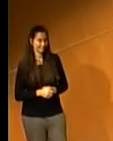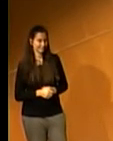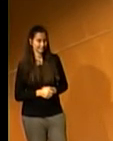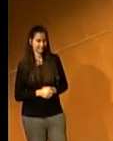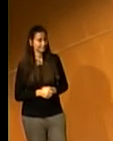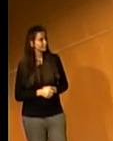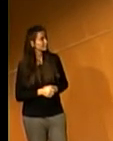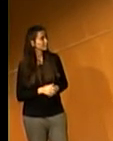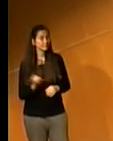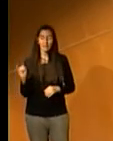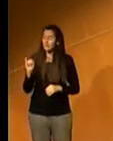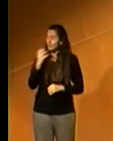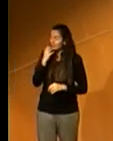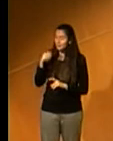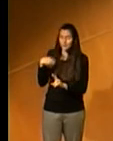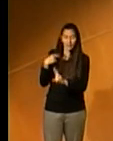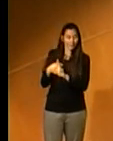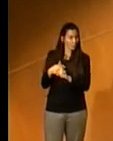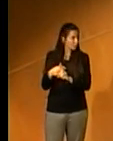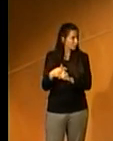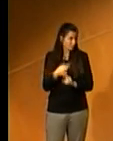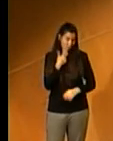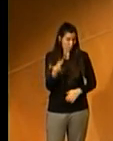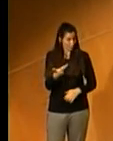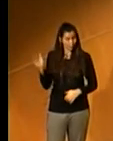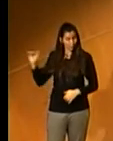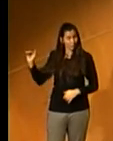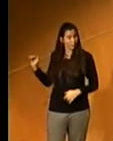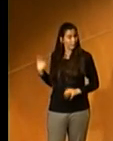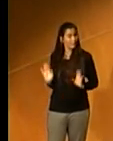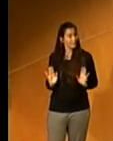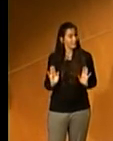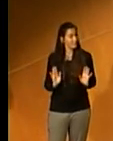Qui veut répondre alors ? Vous êtes sollicitées toutes les trois.